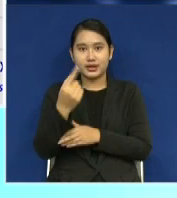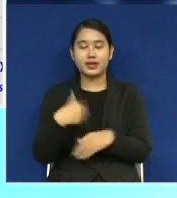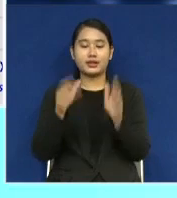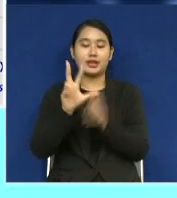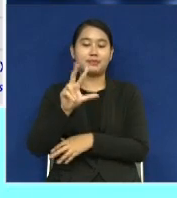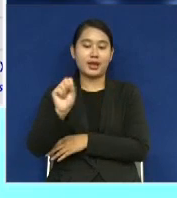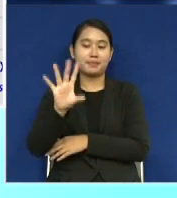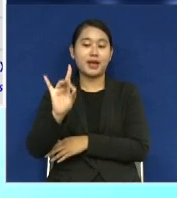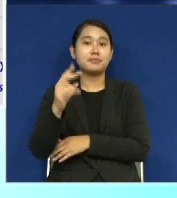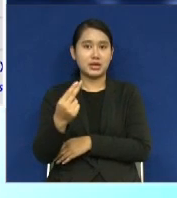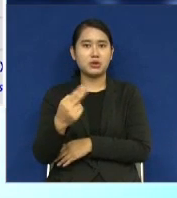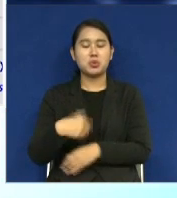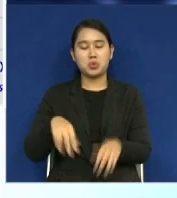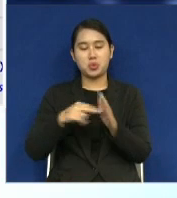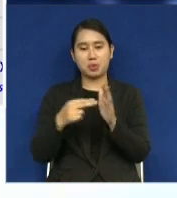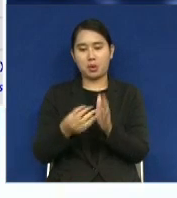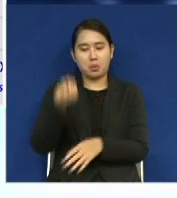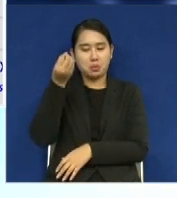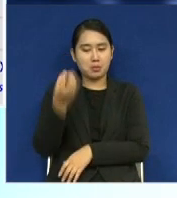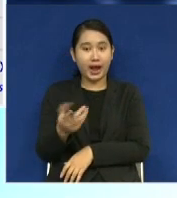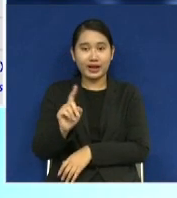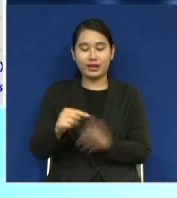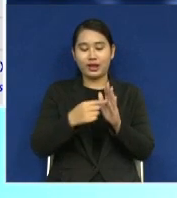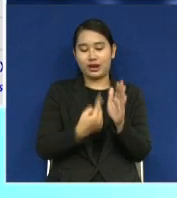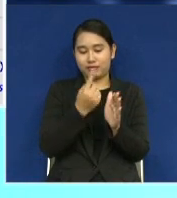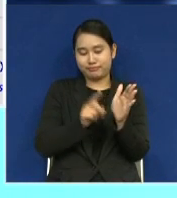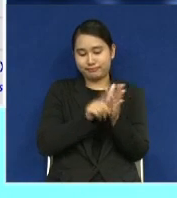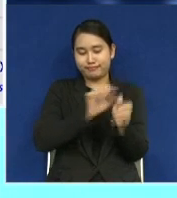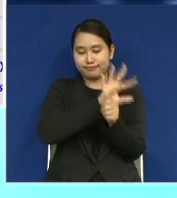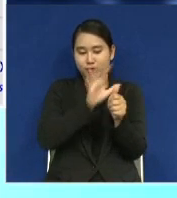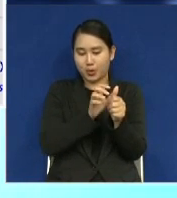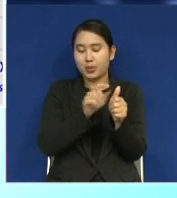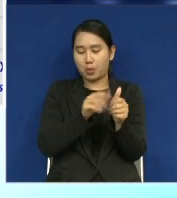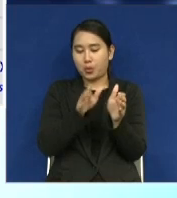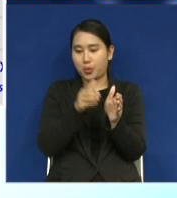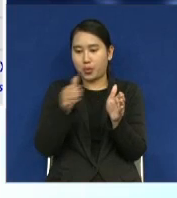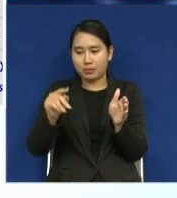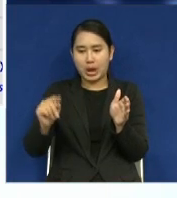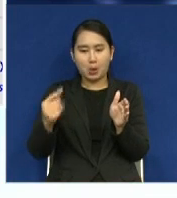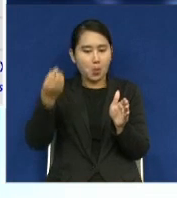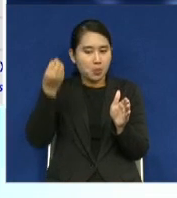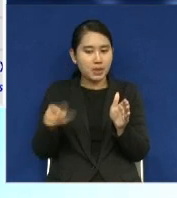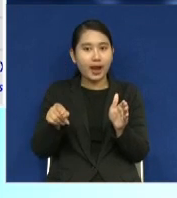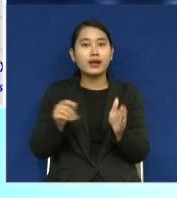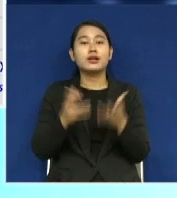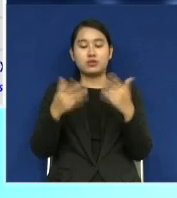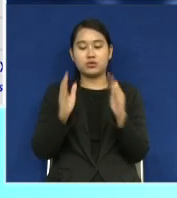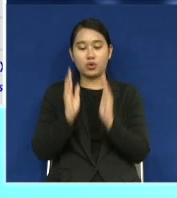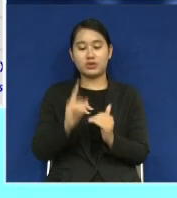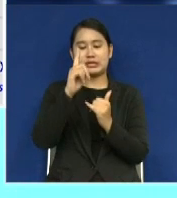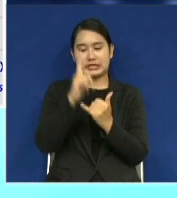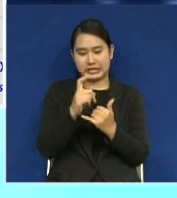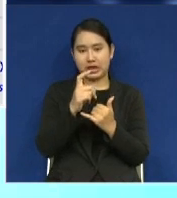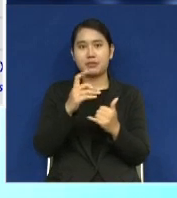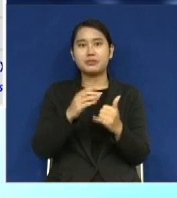ซึ่งถือเป็นจำนวนมากที่สุดตั้งแต่มีการระบาดของเชื้อโควิด-19 ค่ะ และมีจำนวนผู้เสียชีวิตนะคะในวันนี้ม